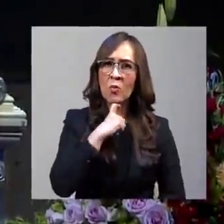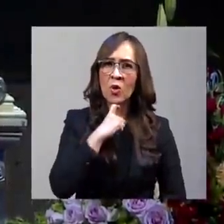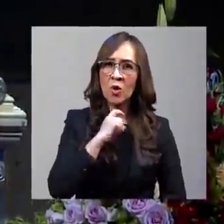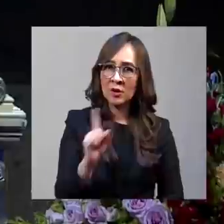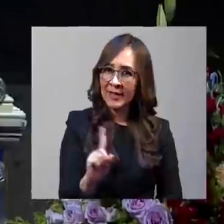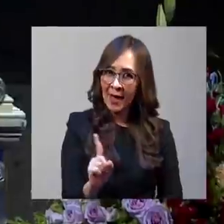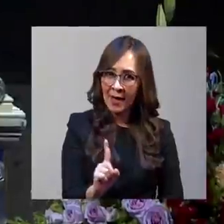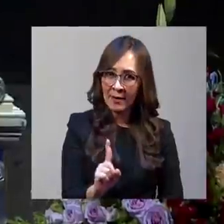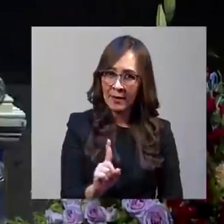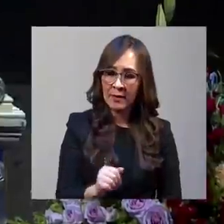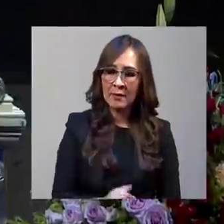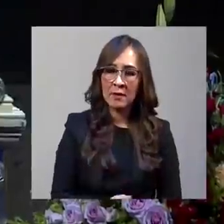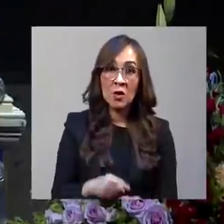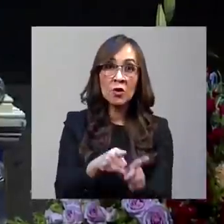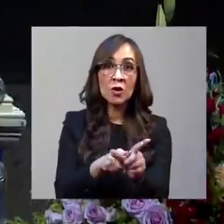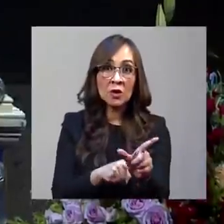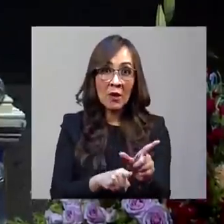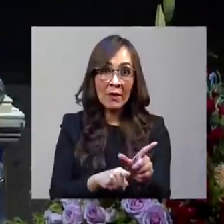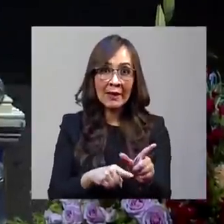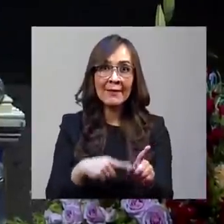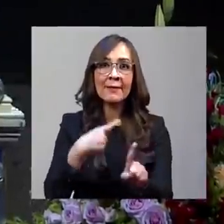Yosafat makin lama makin kuat, tapi tetap bersatu.